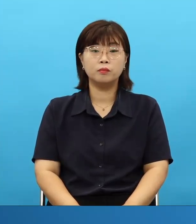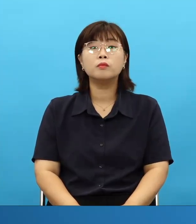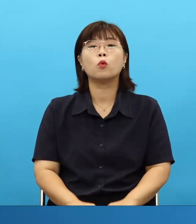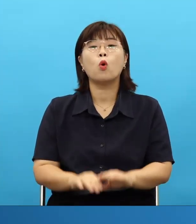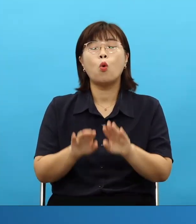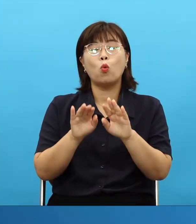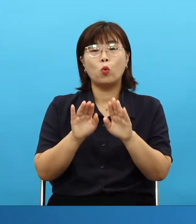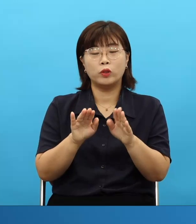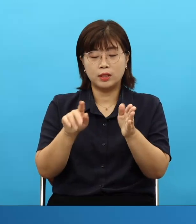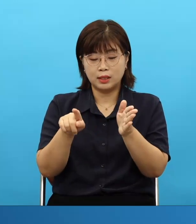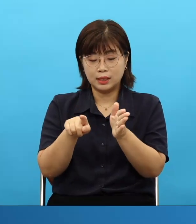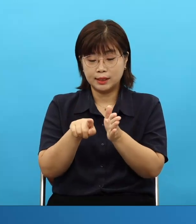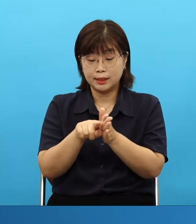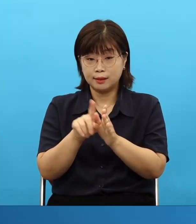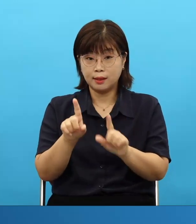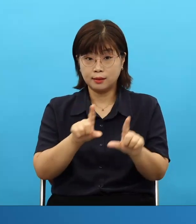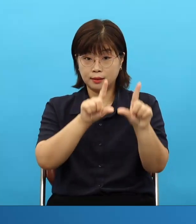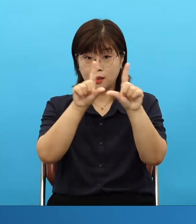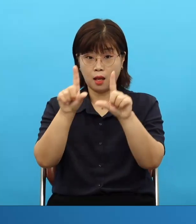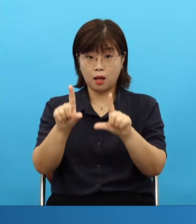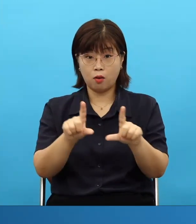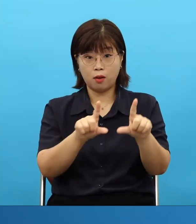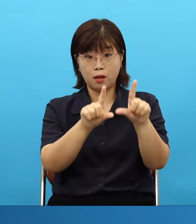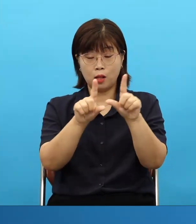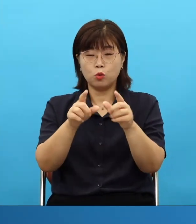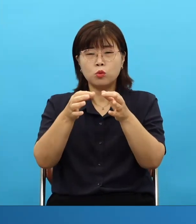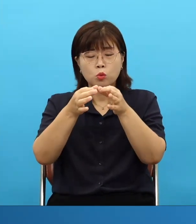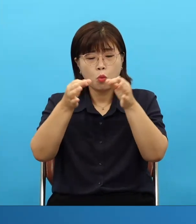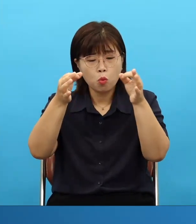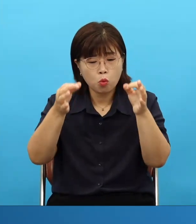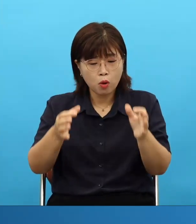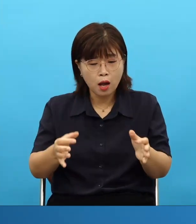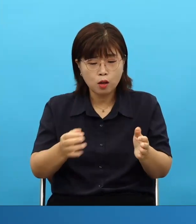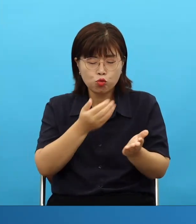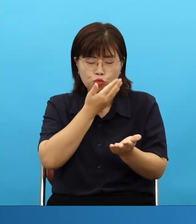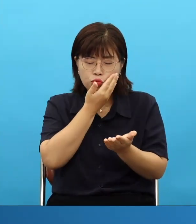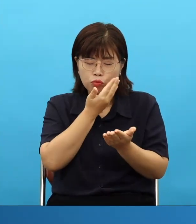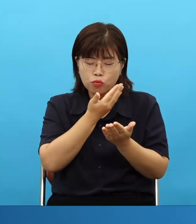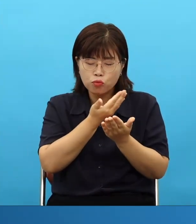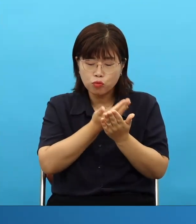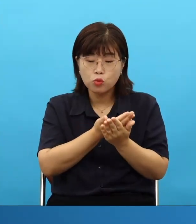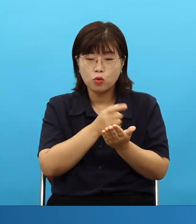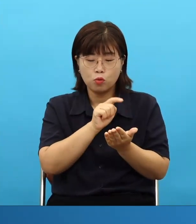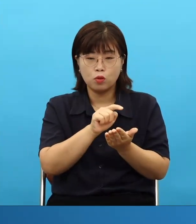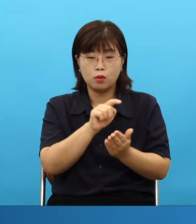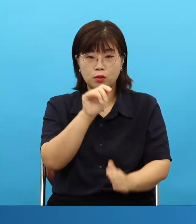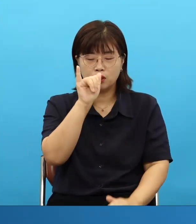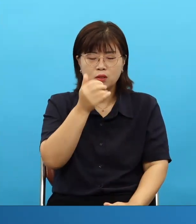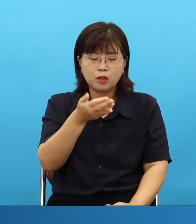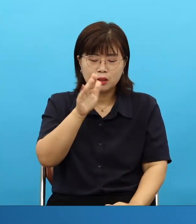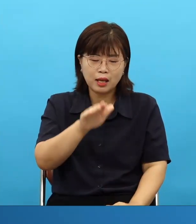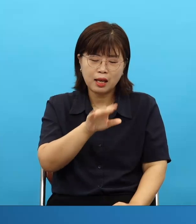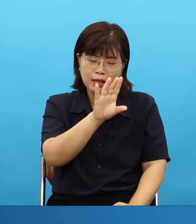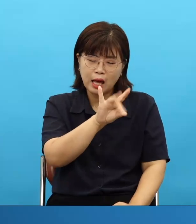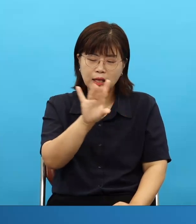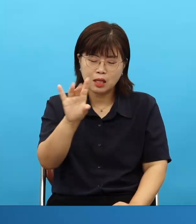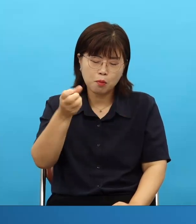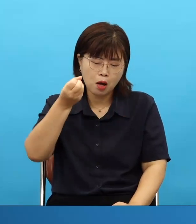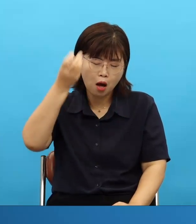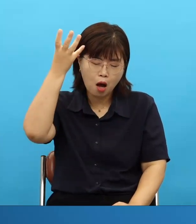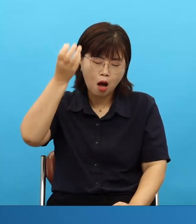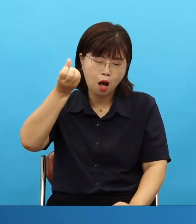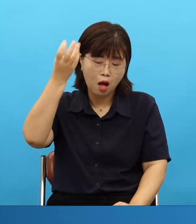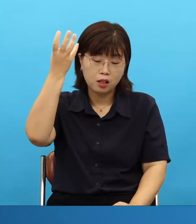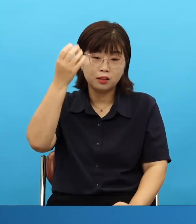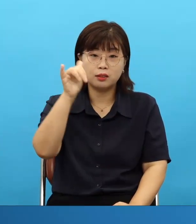우리 신앙생활하는 가운데 제일 중요한 건데 놓칠 수가 있습니다. This is the most